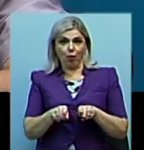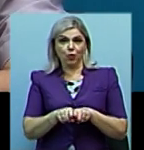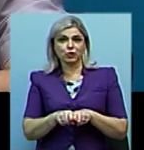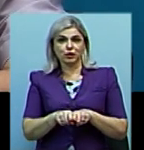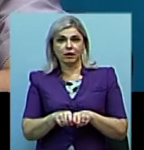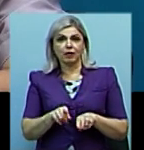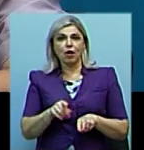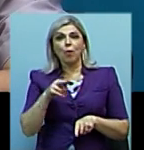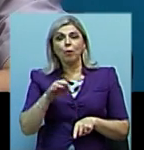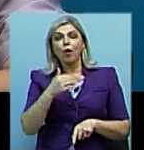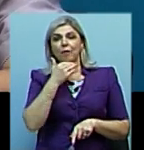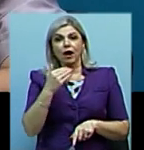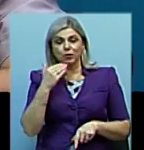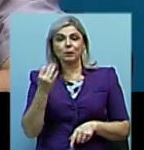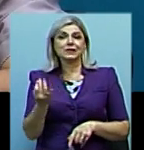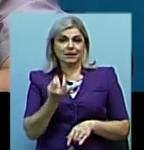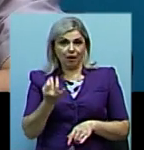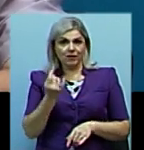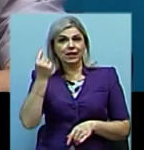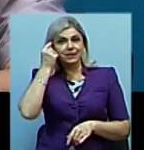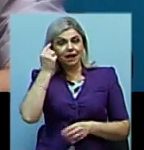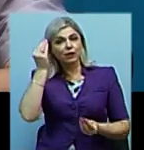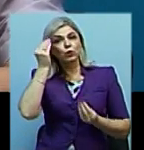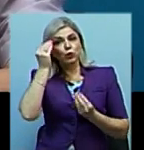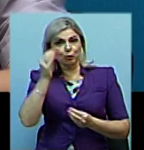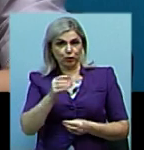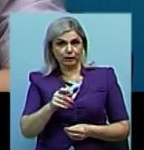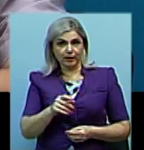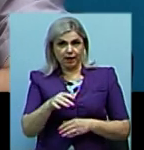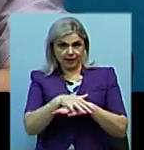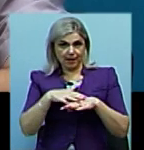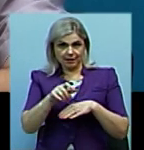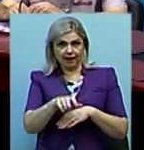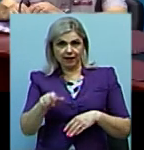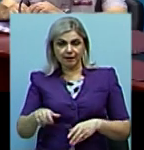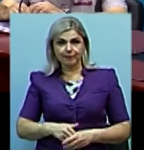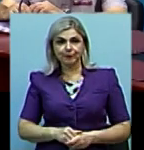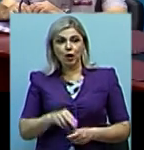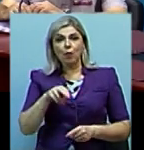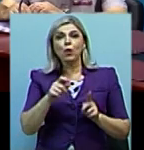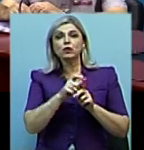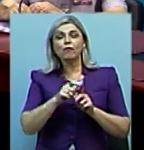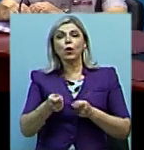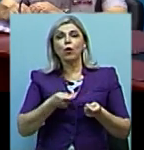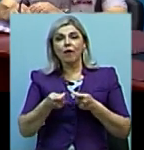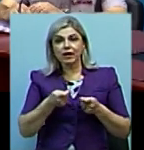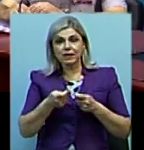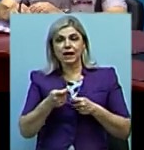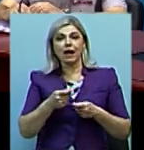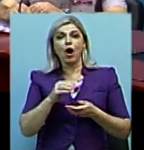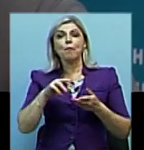по багатьом цікаво знати думку населення. За словами керівника проекту